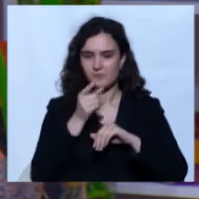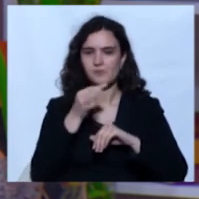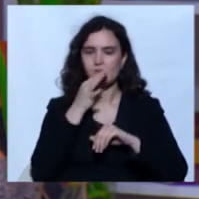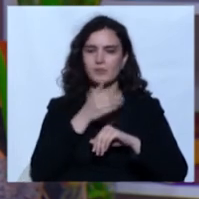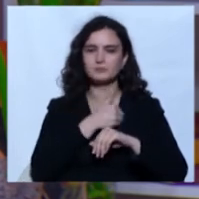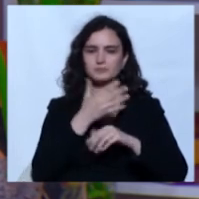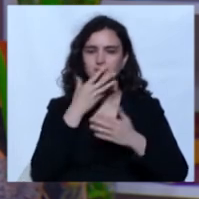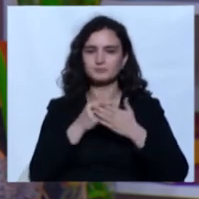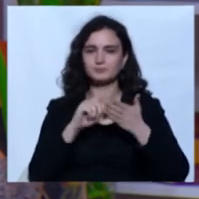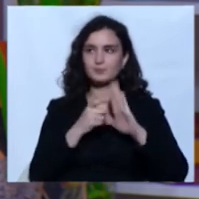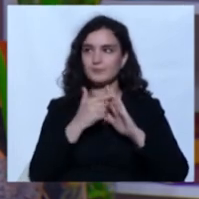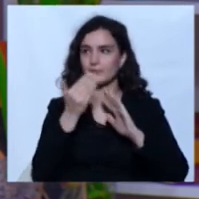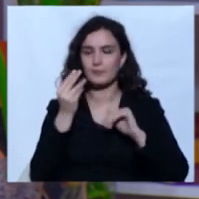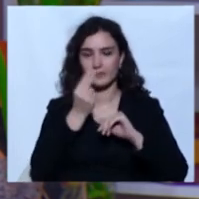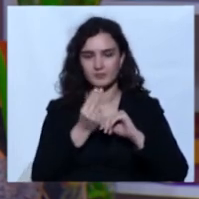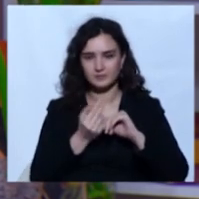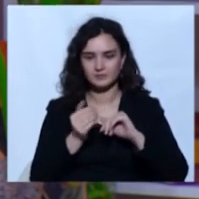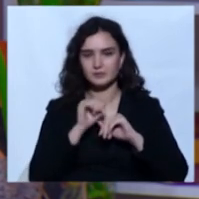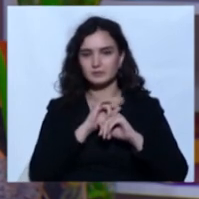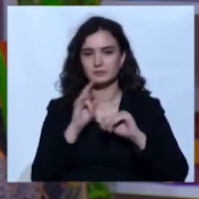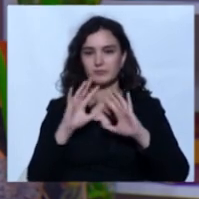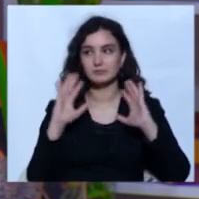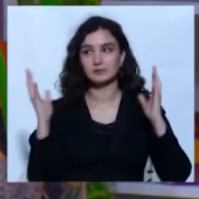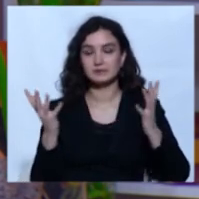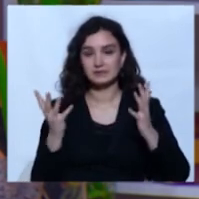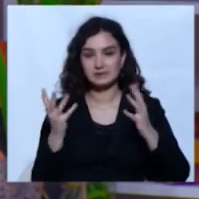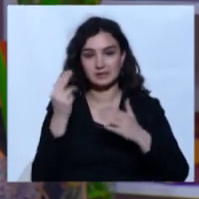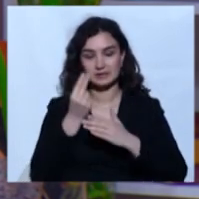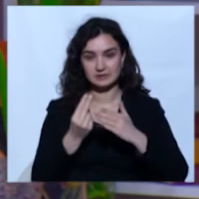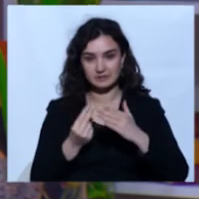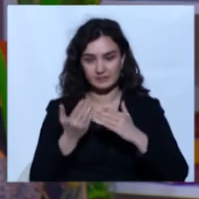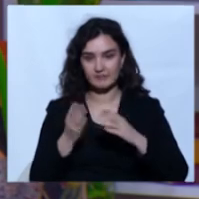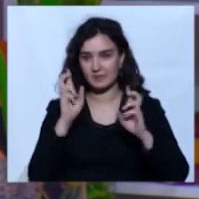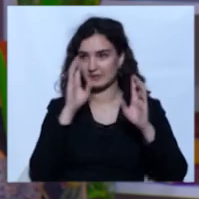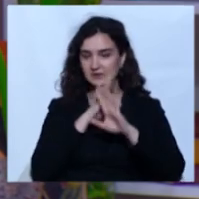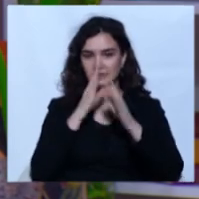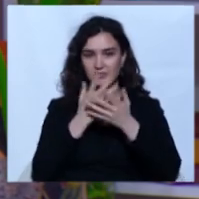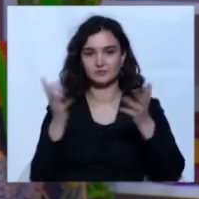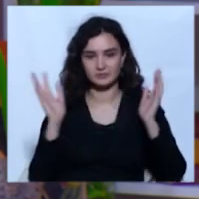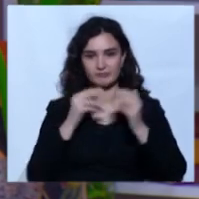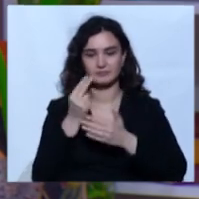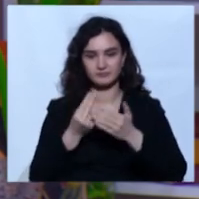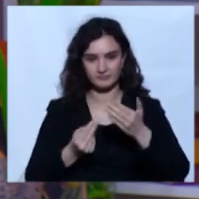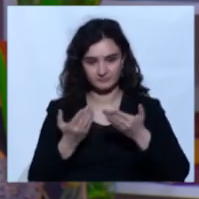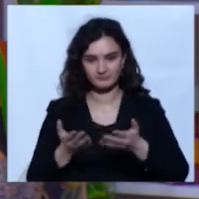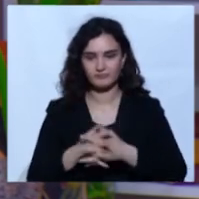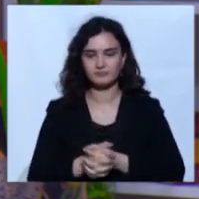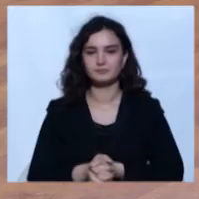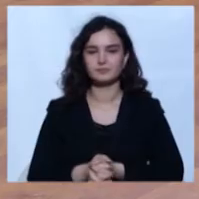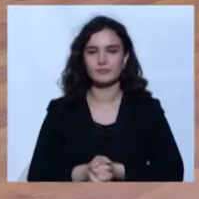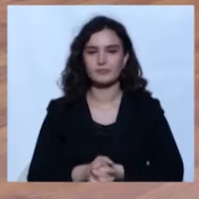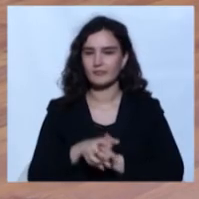თუ გნებავთ თქვენი ოთახის დასახატად, ან სივრცის გადმოსაცემად, პეიზაჟის სივრცის